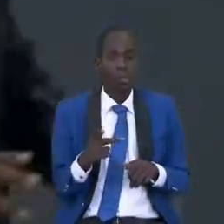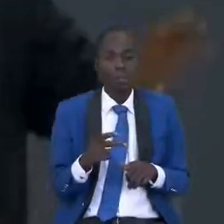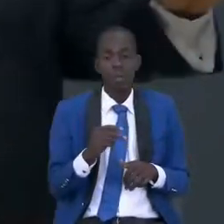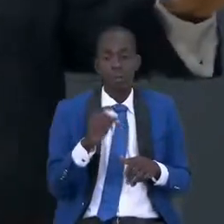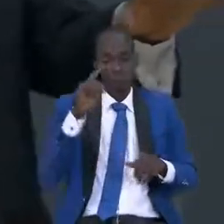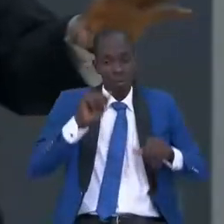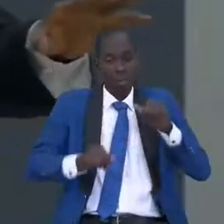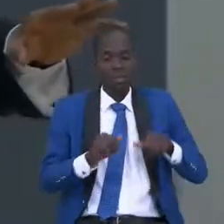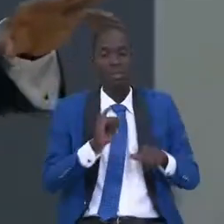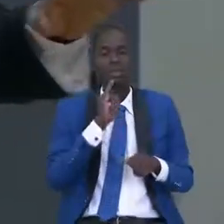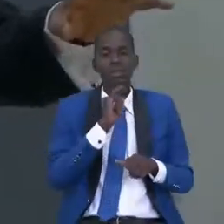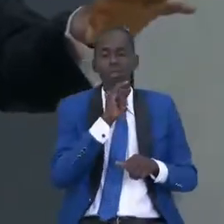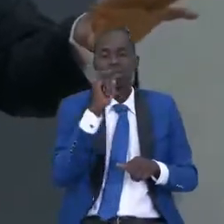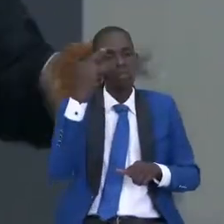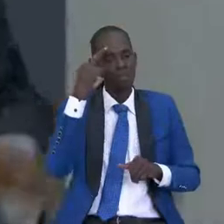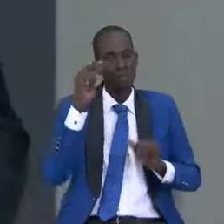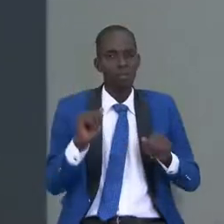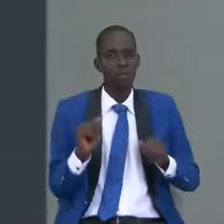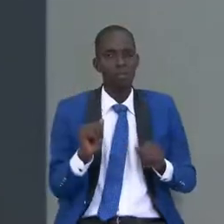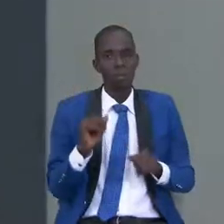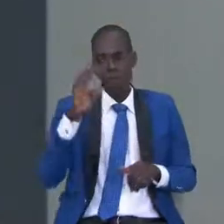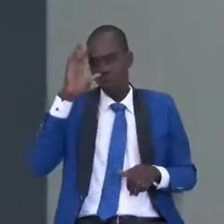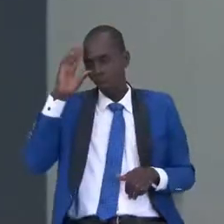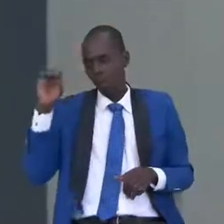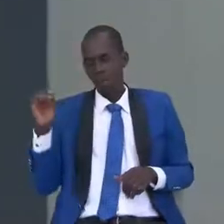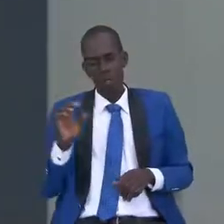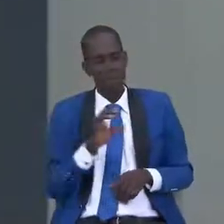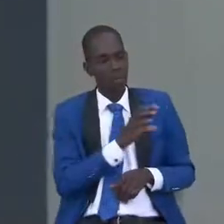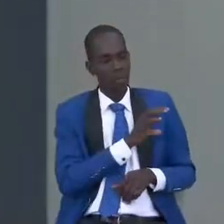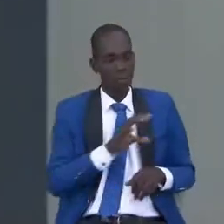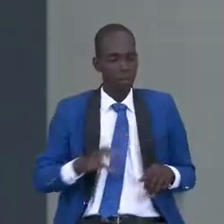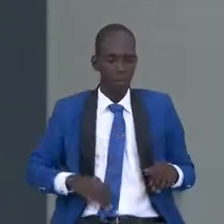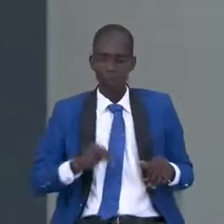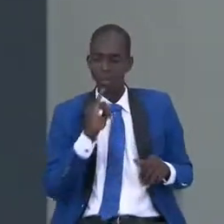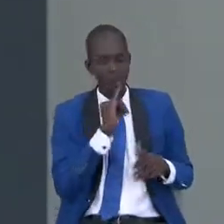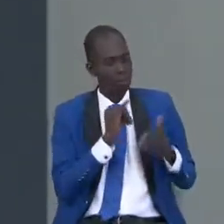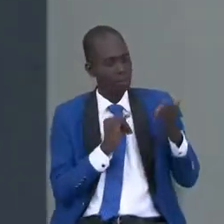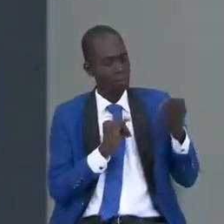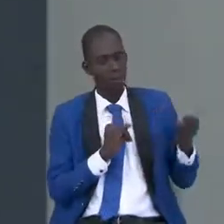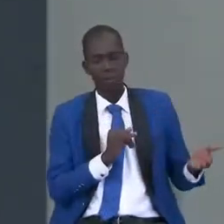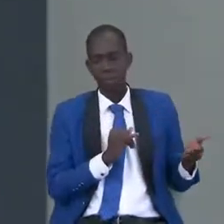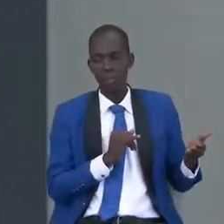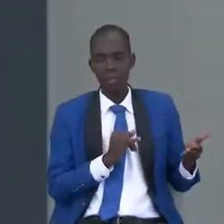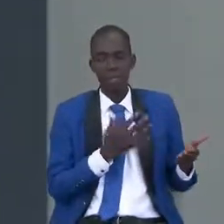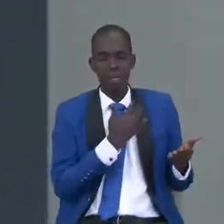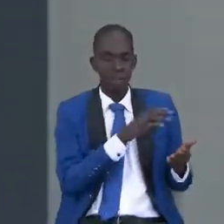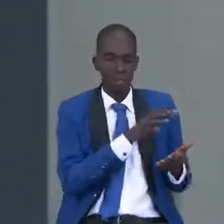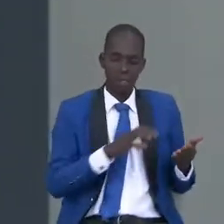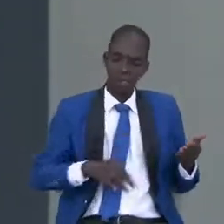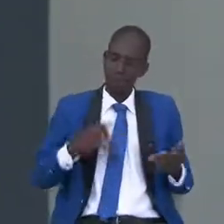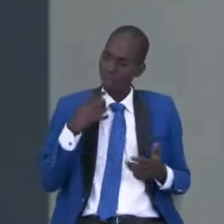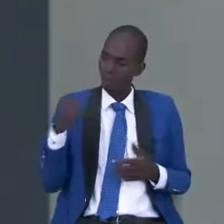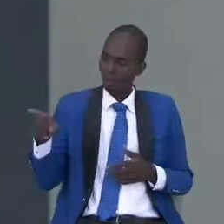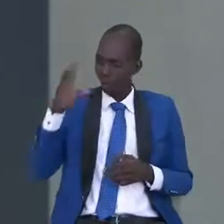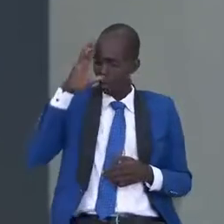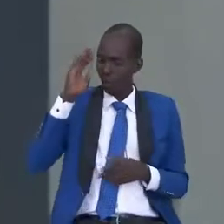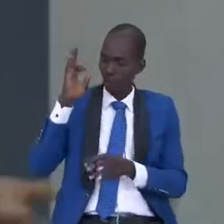déraisonnable. L'homme, Christ est devant toi. Et il dit, si tu peux seulement